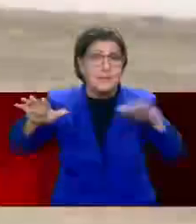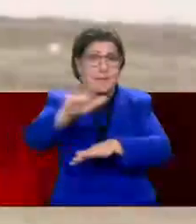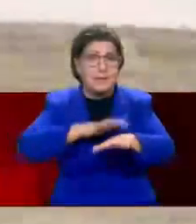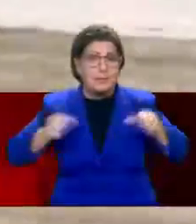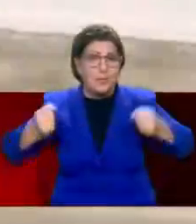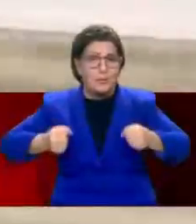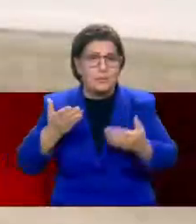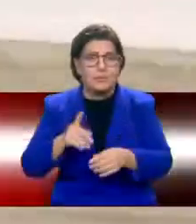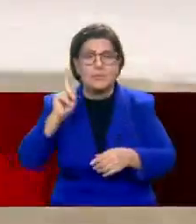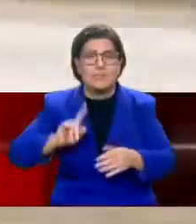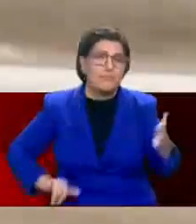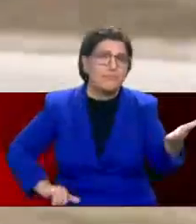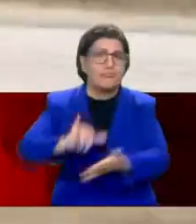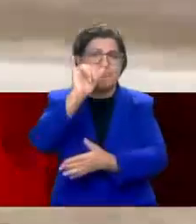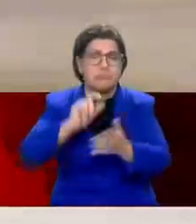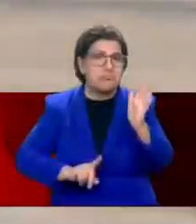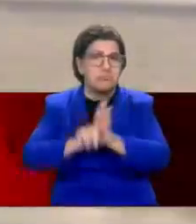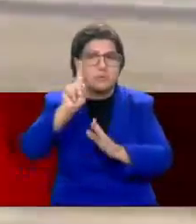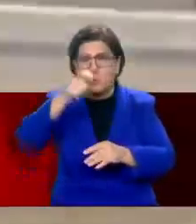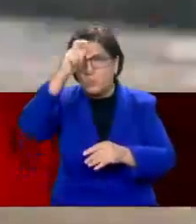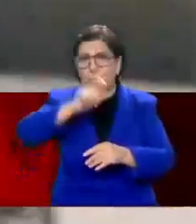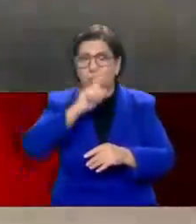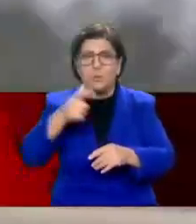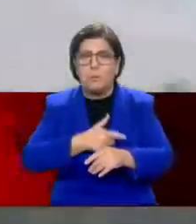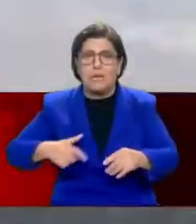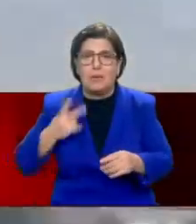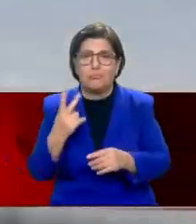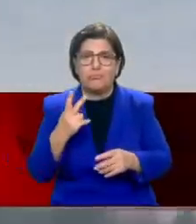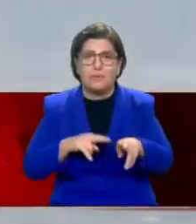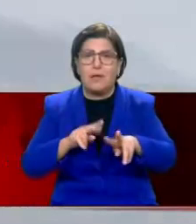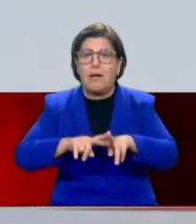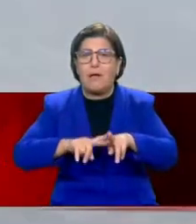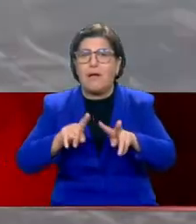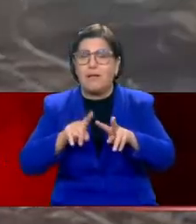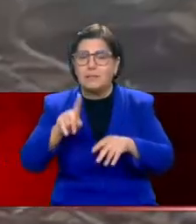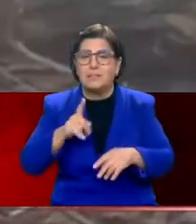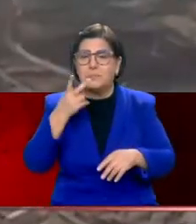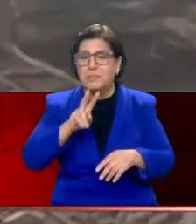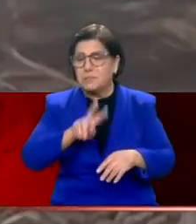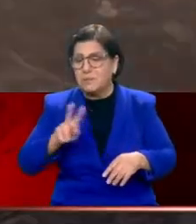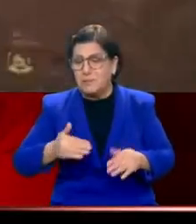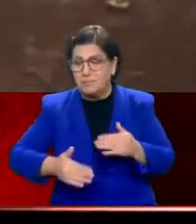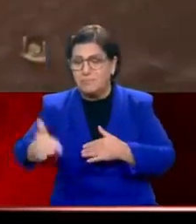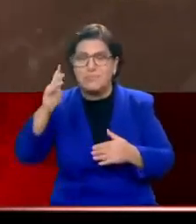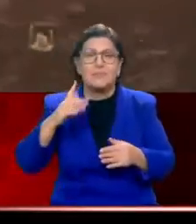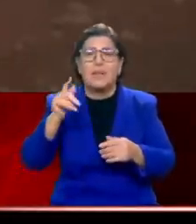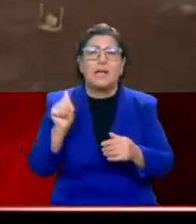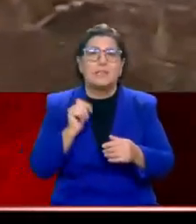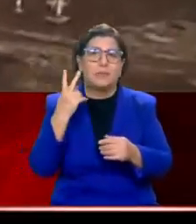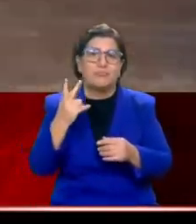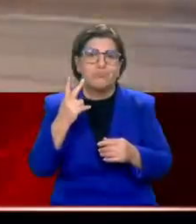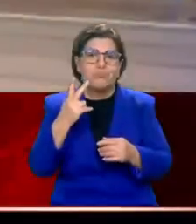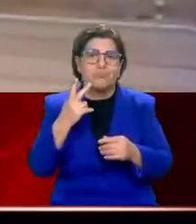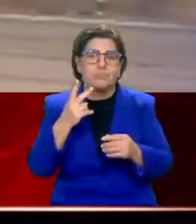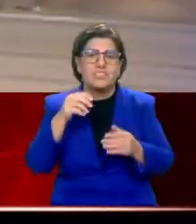İlk uçuş denemesini başarıyla tamamlayan Türkiye'nin milli muharip uçağı Kaan'ın 2028 yılı sonunda Hava Kuvvetleri envanterine